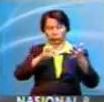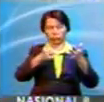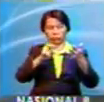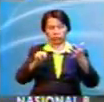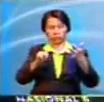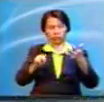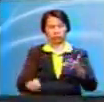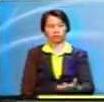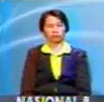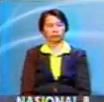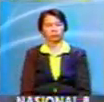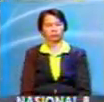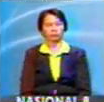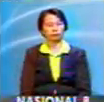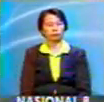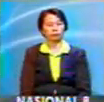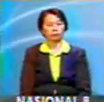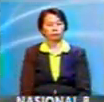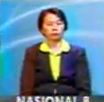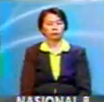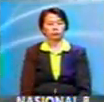Siu Kai.